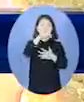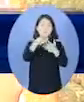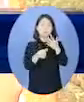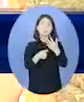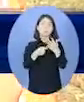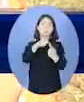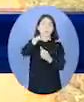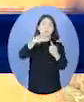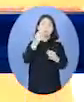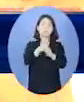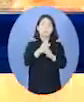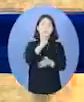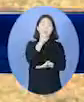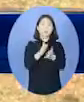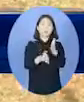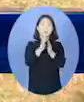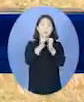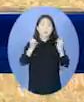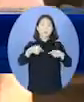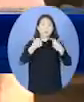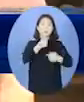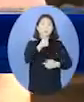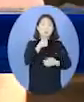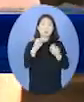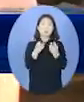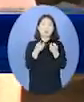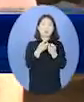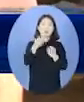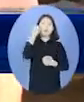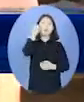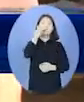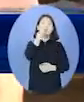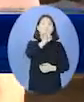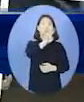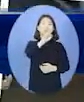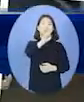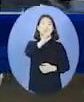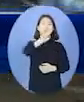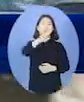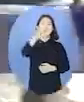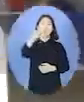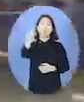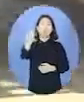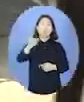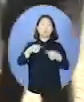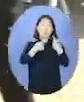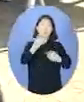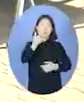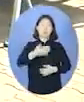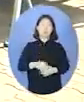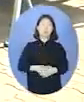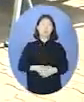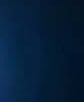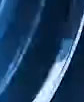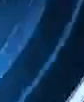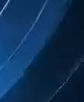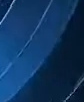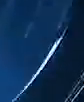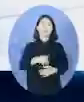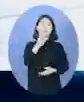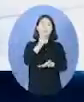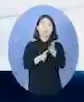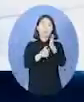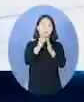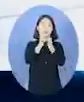다양한 사업을 진행해 오고 있는데요. 시민 참여는 1365 자원봉사 포털을 통해 참여하실 수 있습니다.